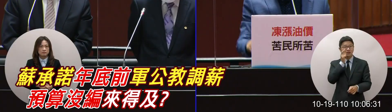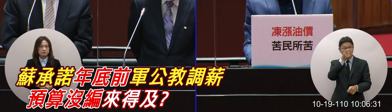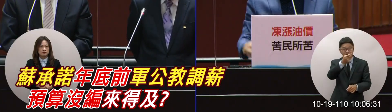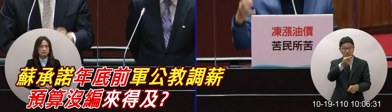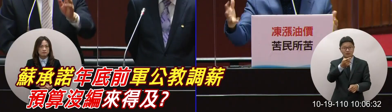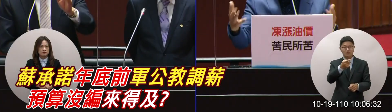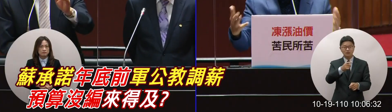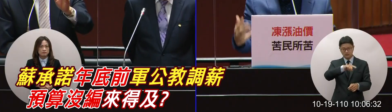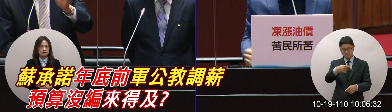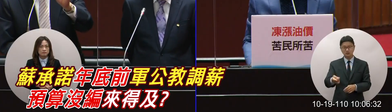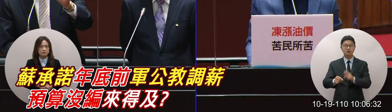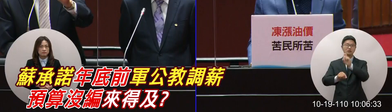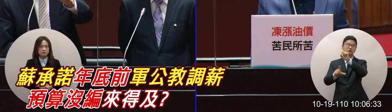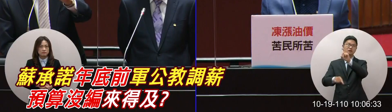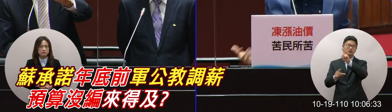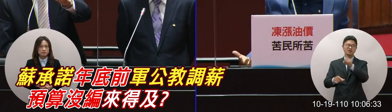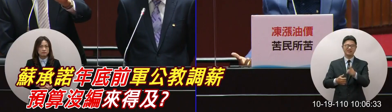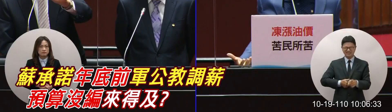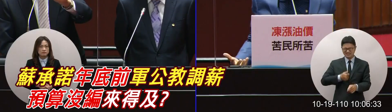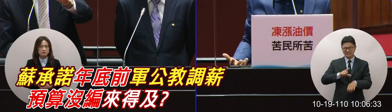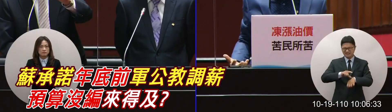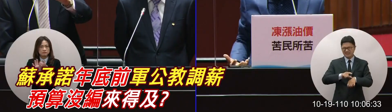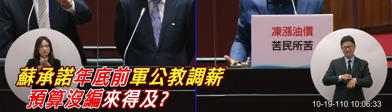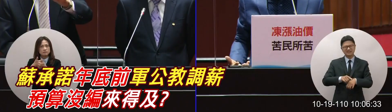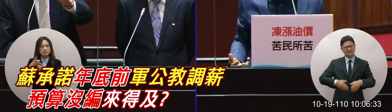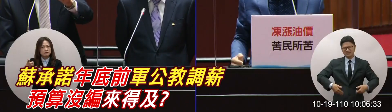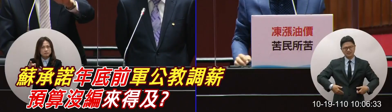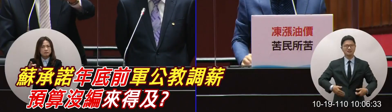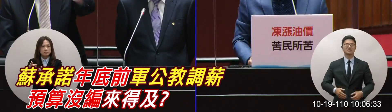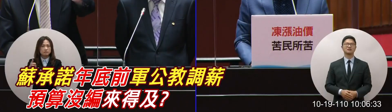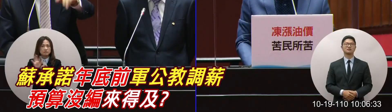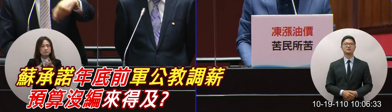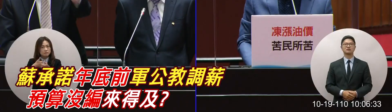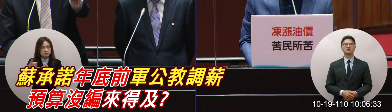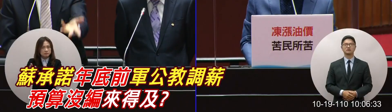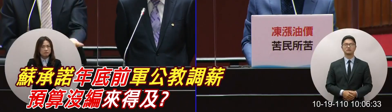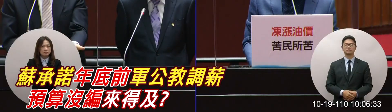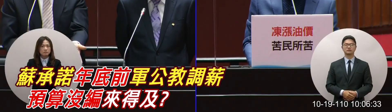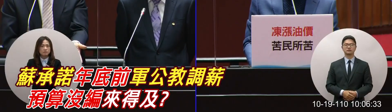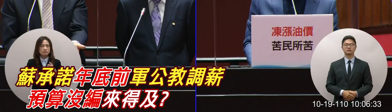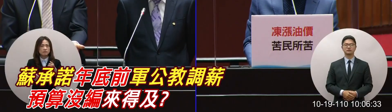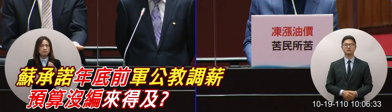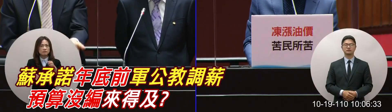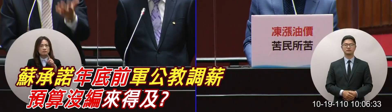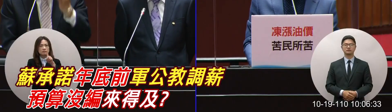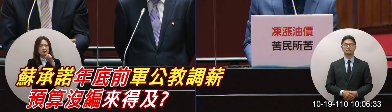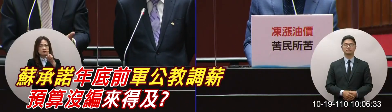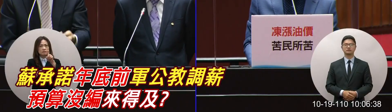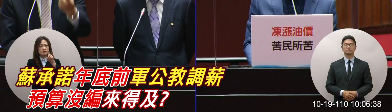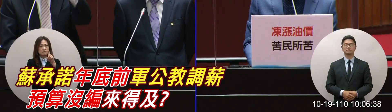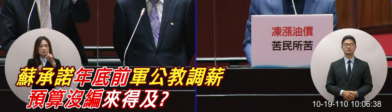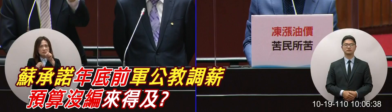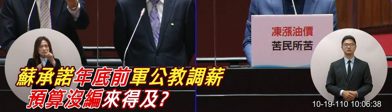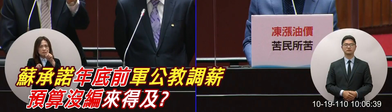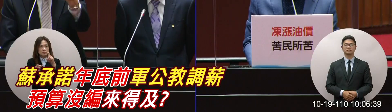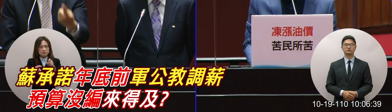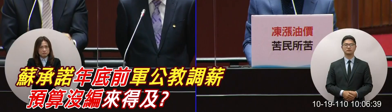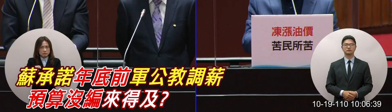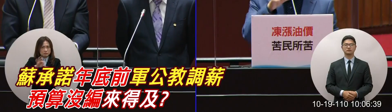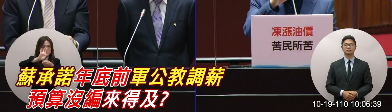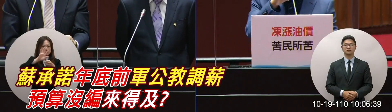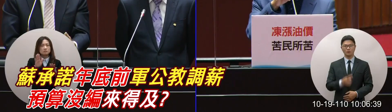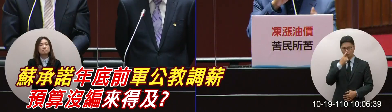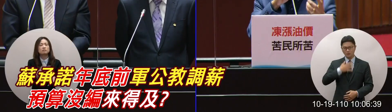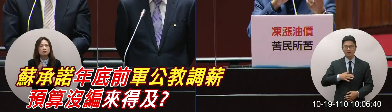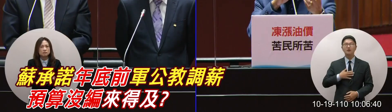11月了，没有时间了，你还糊弄我们呐？ 委员，不会在10月调薪嘛？要调薪也是明年1月。 知